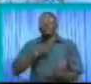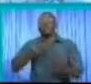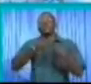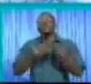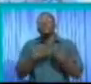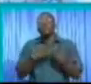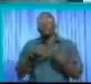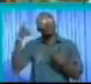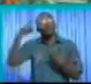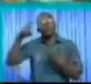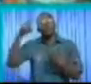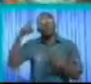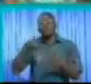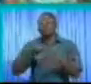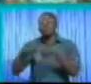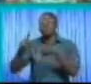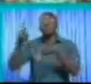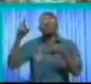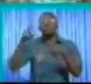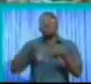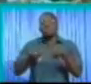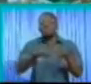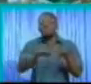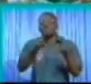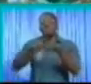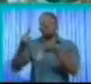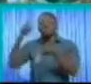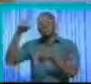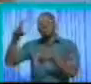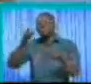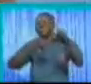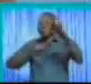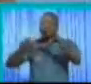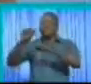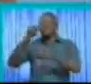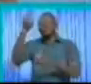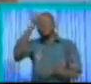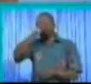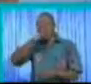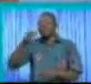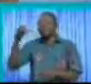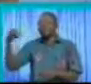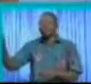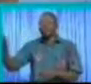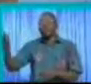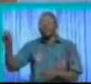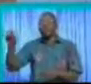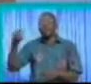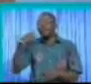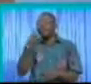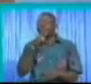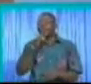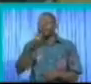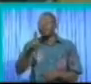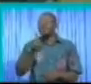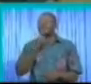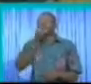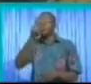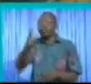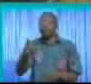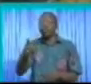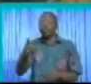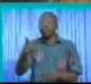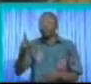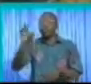au processus d'édification d'une destination touristique ouest-africaine qui soit sûre et compétitive. La